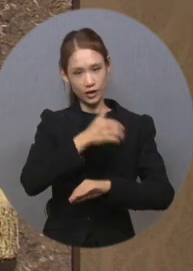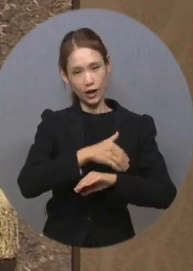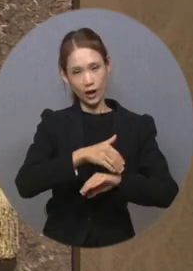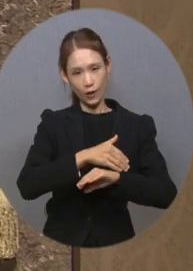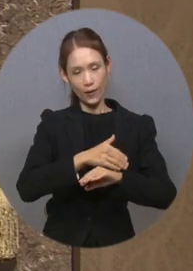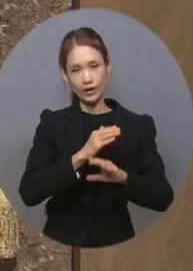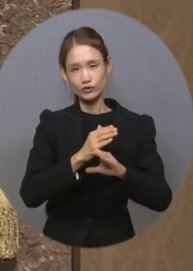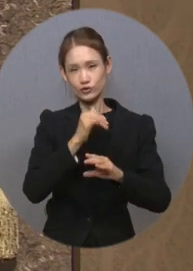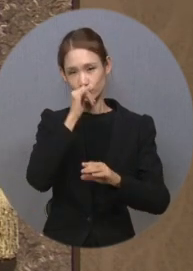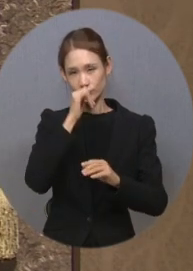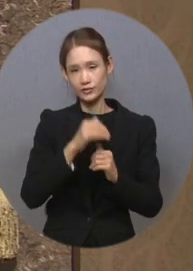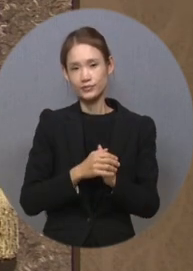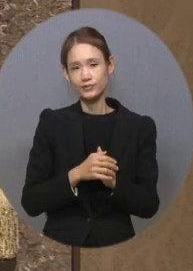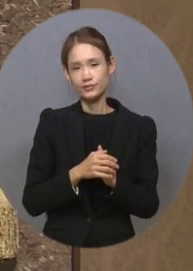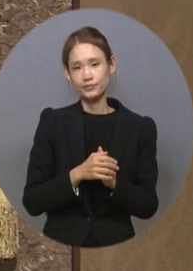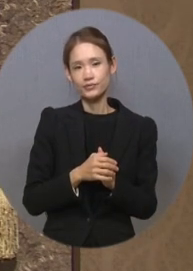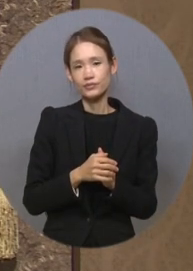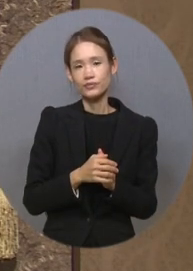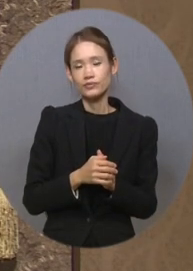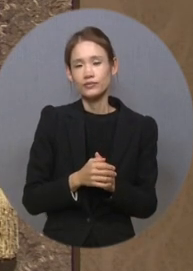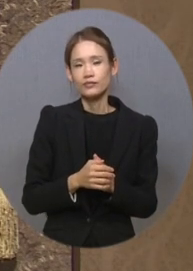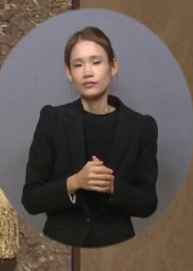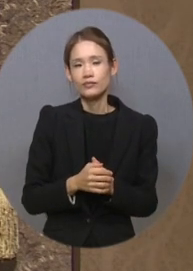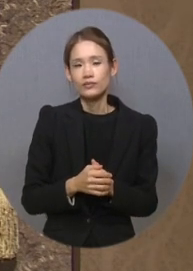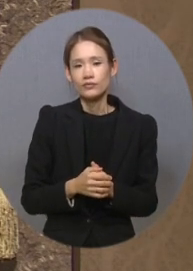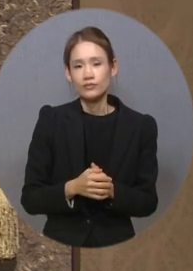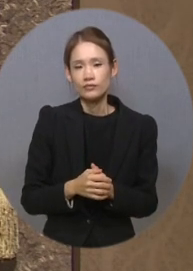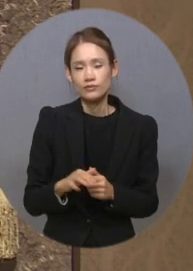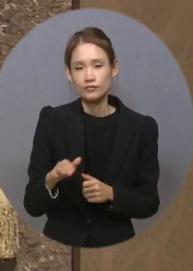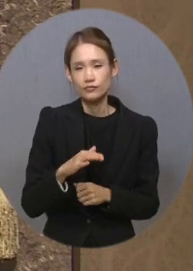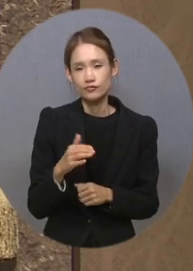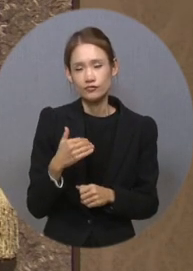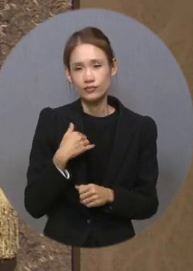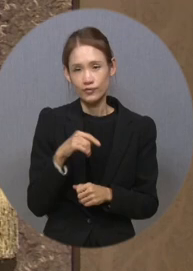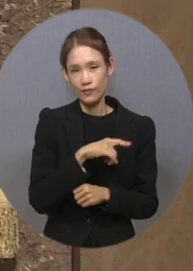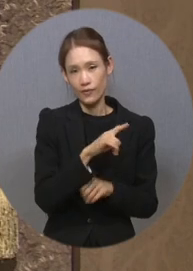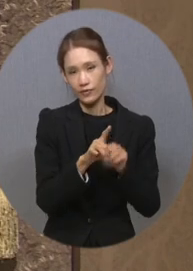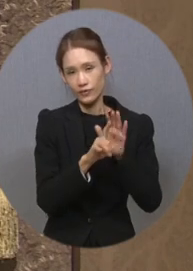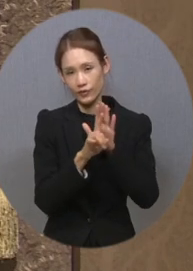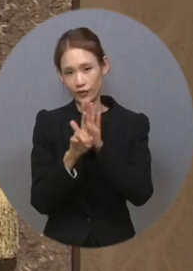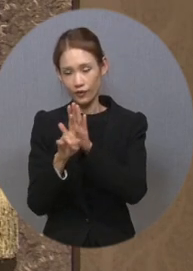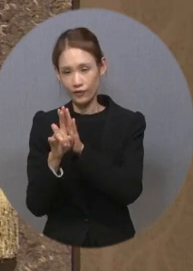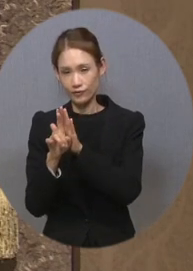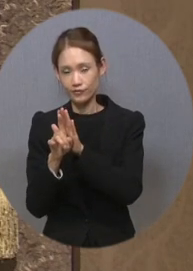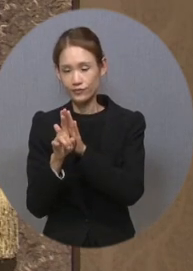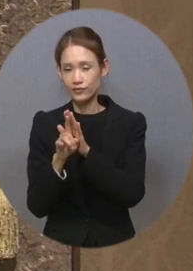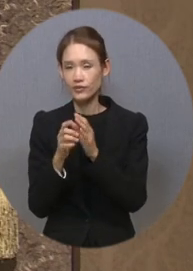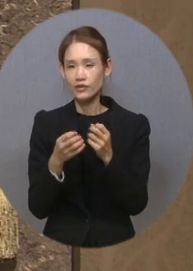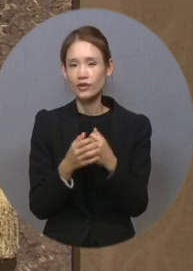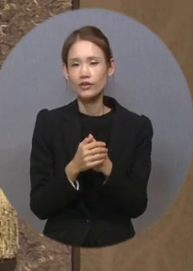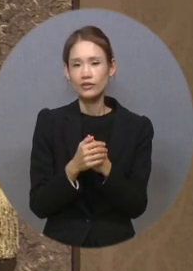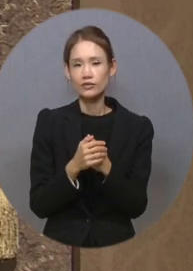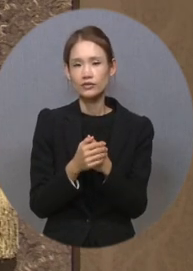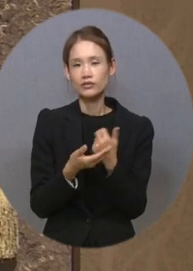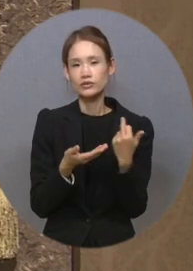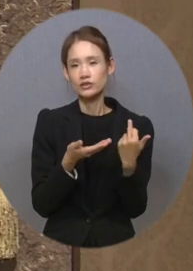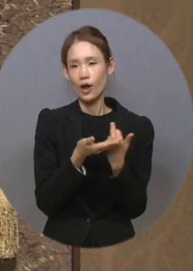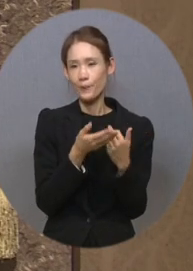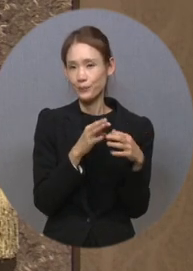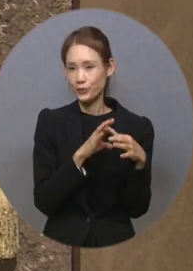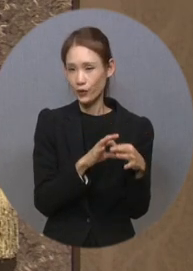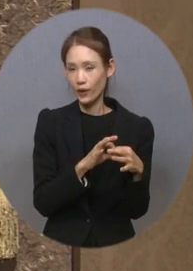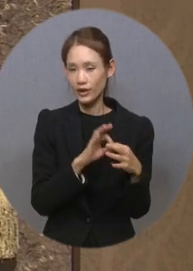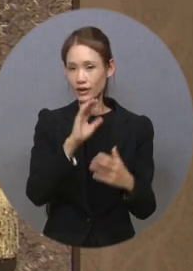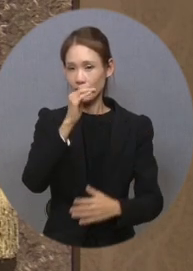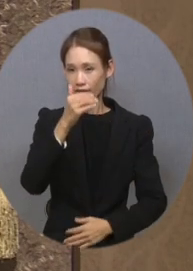치릅니다. 그리고 그 행사는 주로 이제 우리가 이 전시 섬에 관한 내용들을